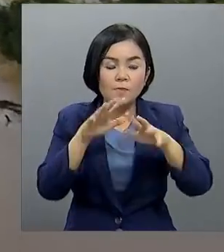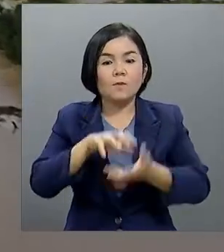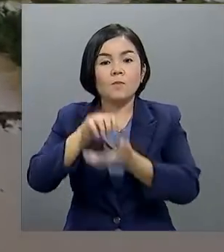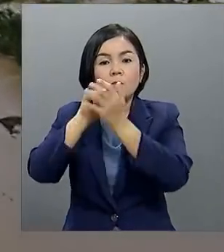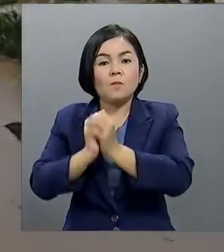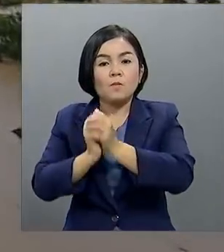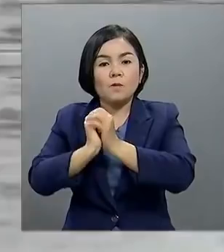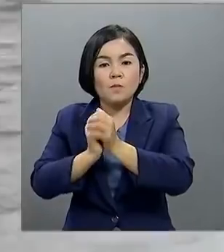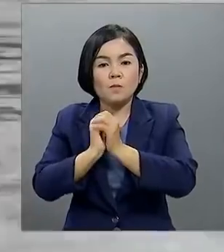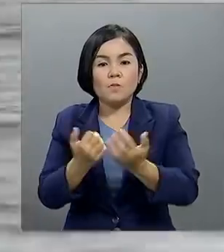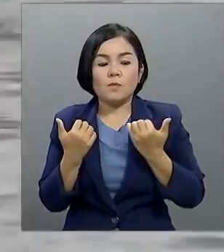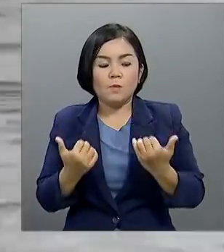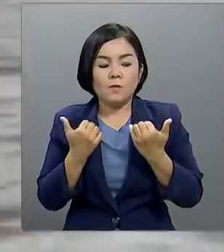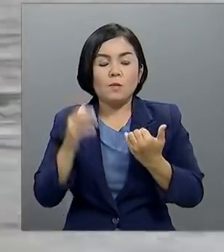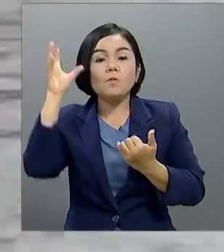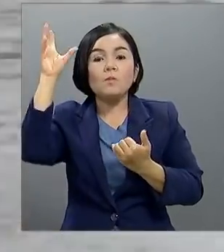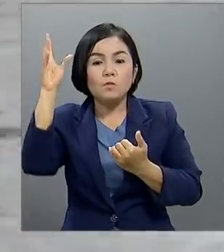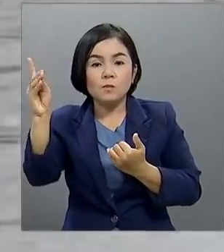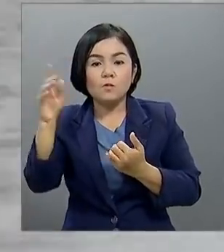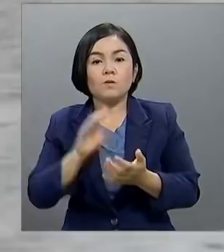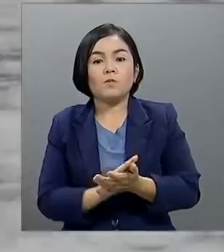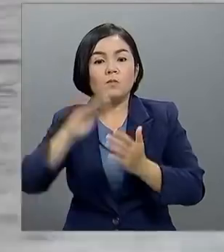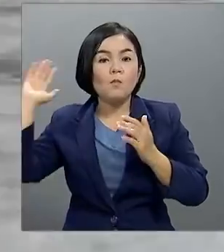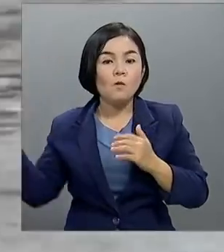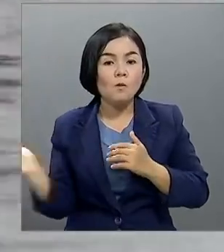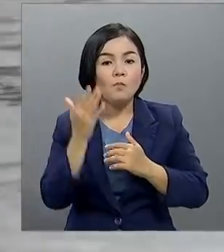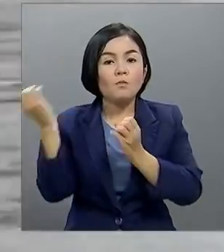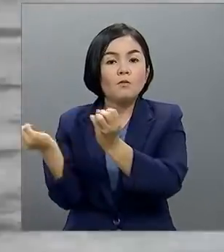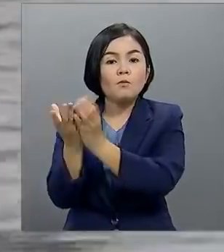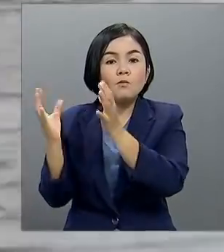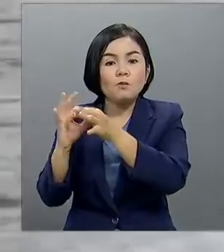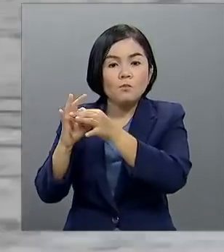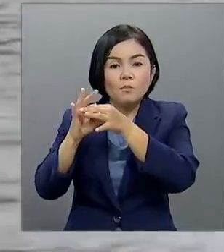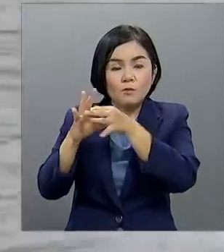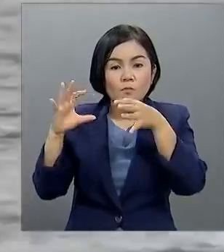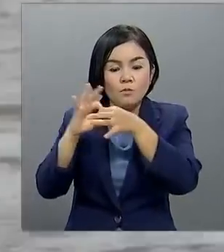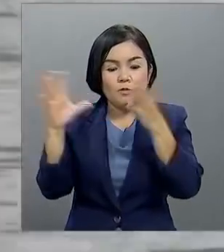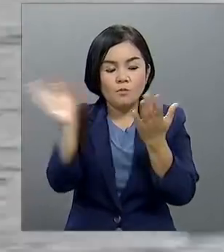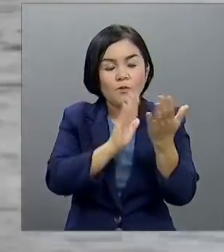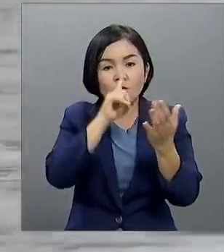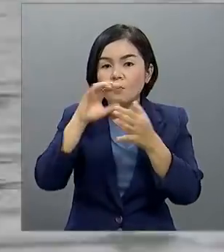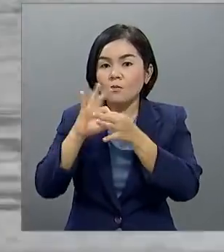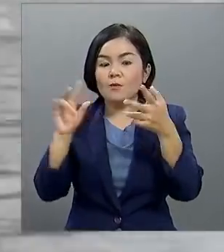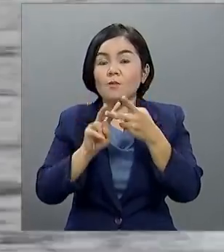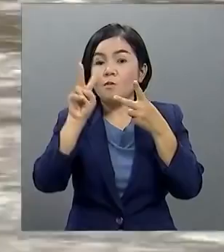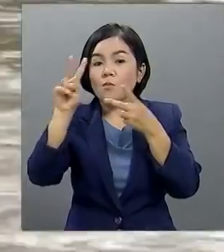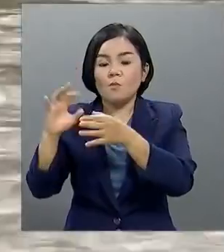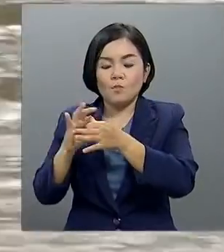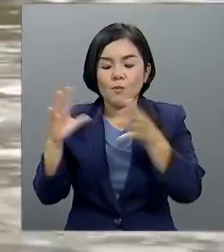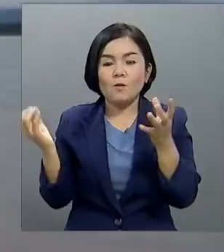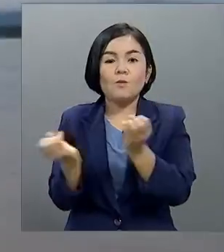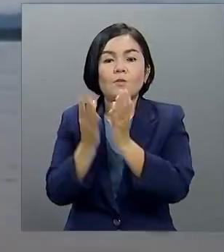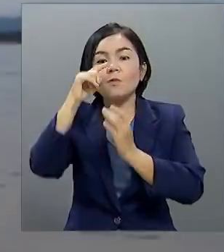วงวันนี้ถึงวันพรุ่งนี้ซึ่งพายุนี้จะไม่ส่งผลกระทบต่อประเทศไทยนะครับ ช่วงมรสุมช่วงฝนตกแบบนี้เนี่ย